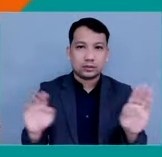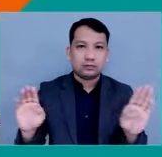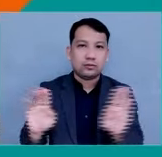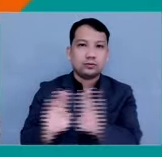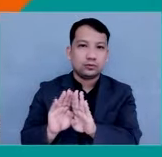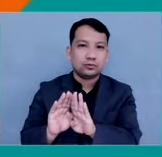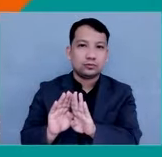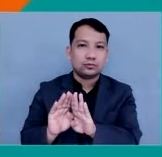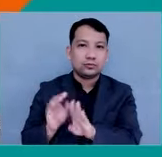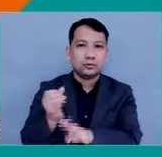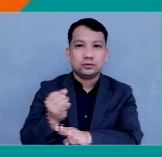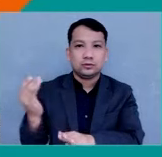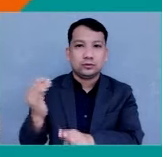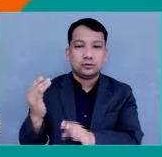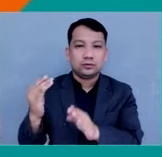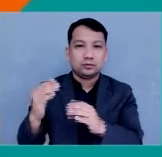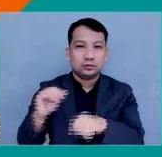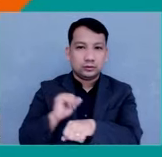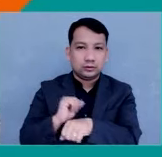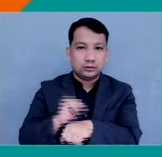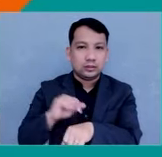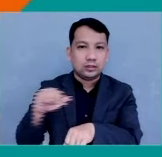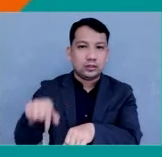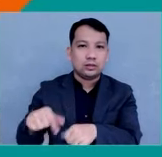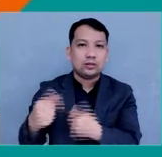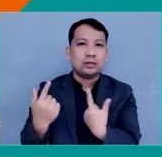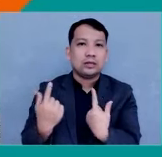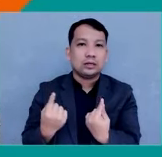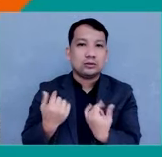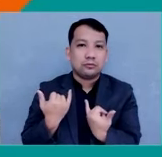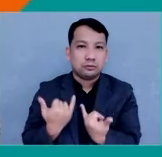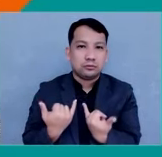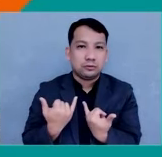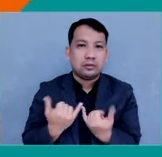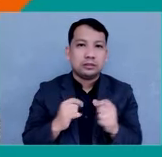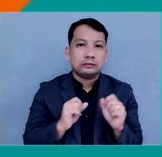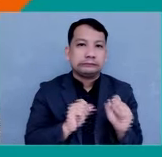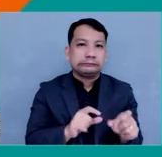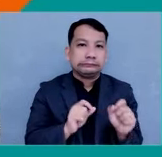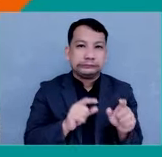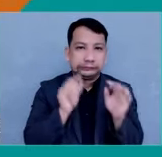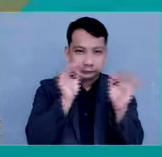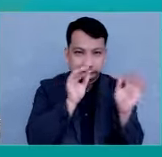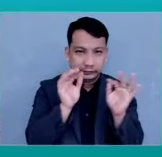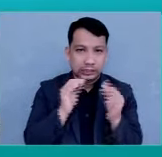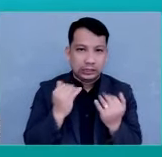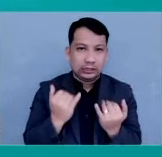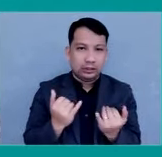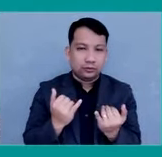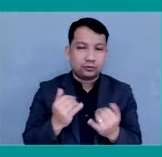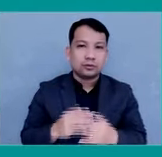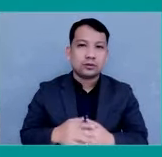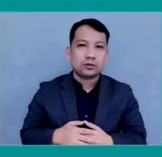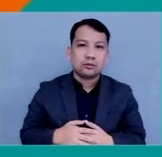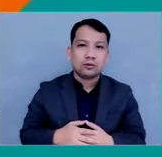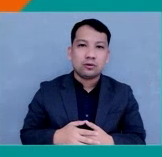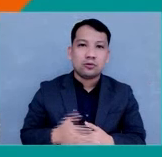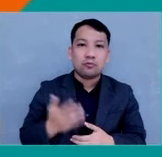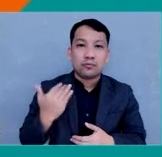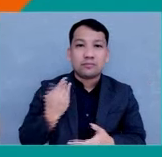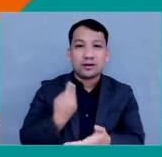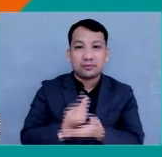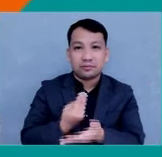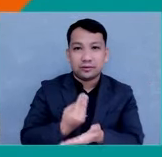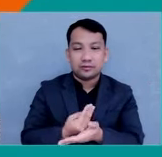na yung ilan sa mga pinagtatrabahuhan nila, ito yung ginagawa nila ngayon para kumita sila at